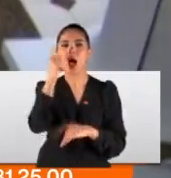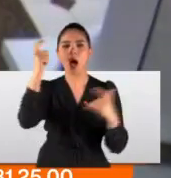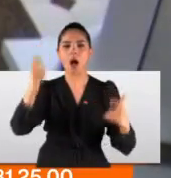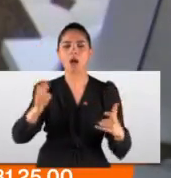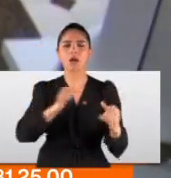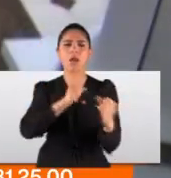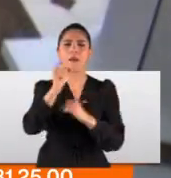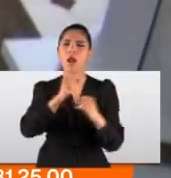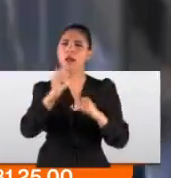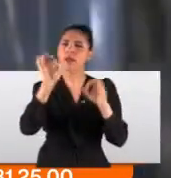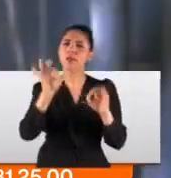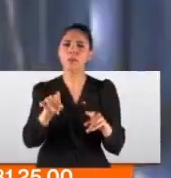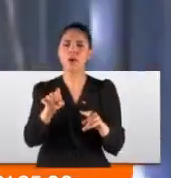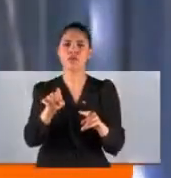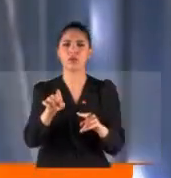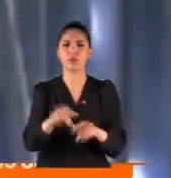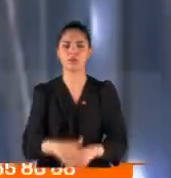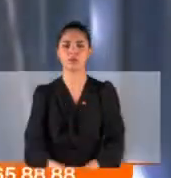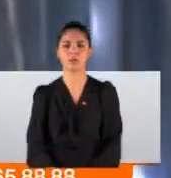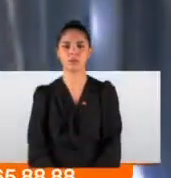bir hareketlilik başladı.